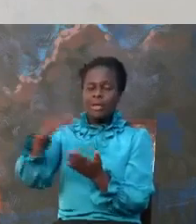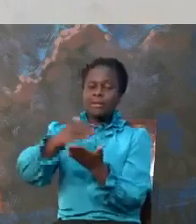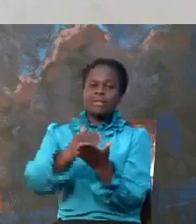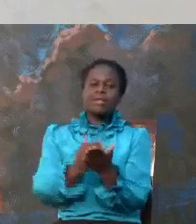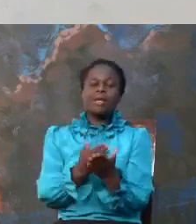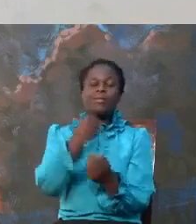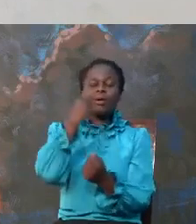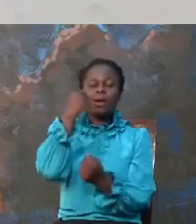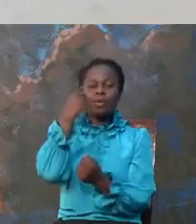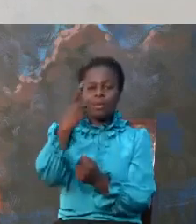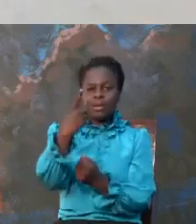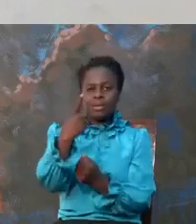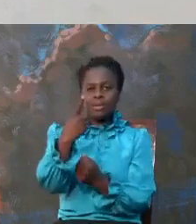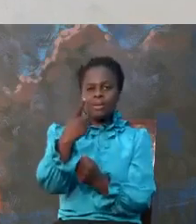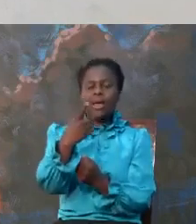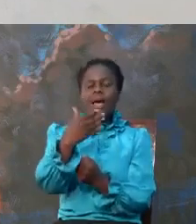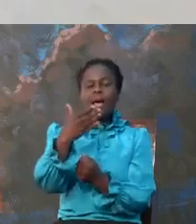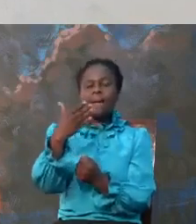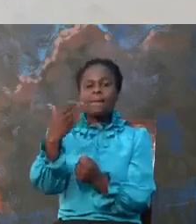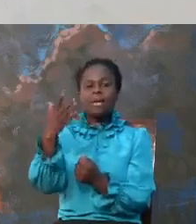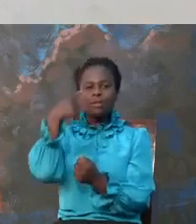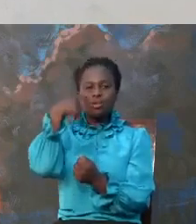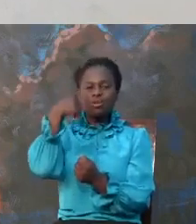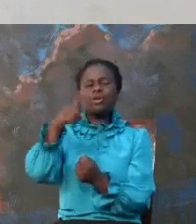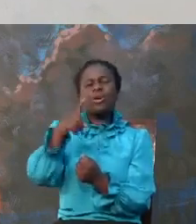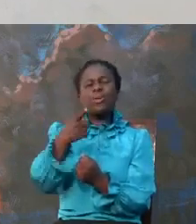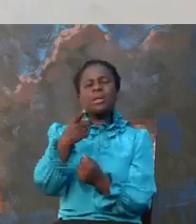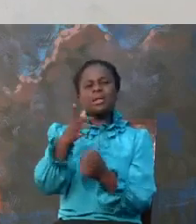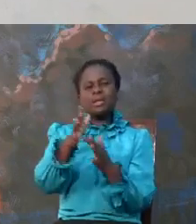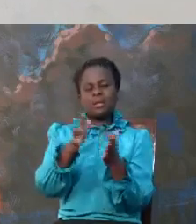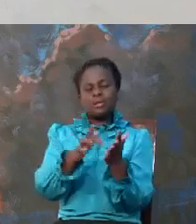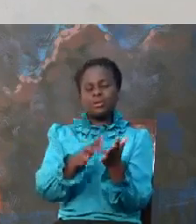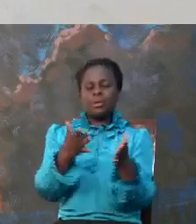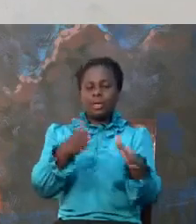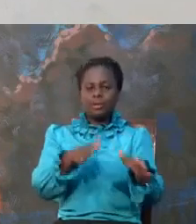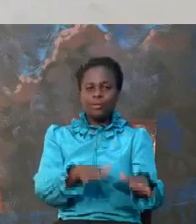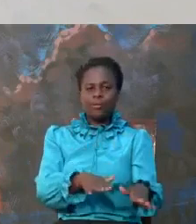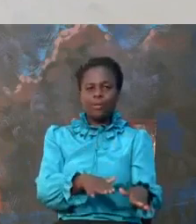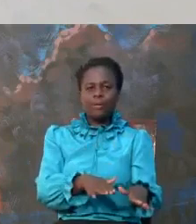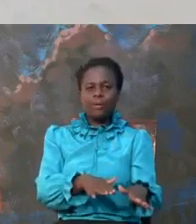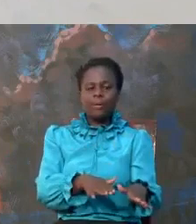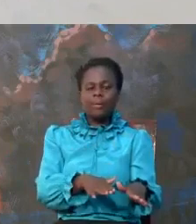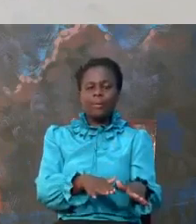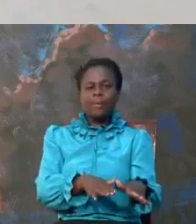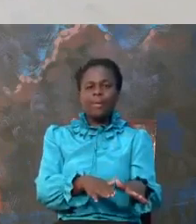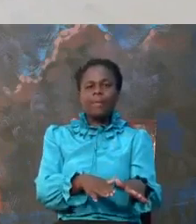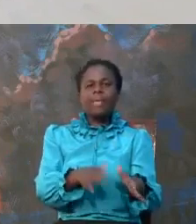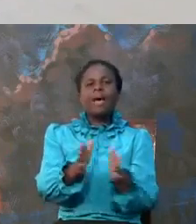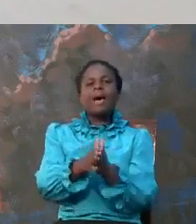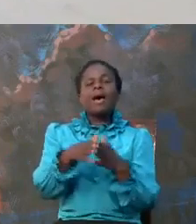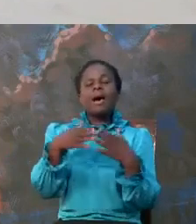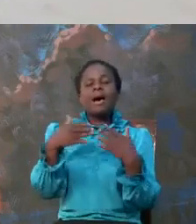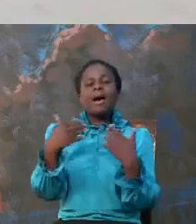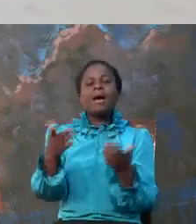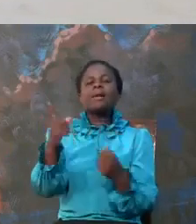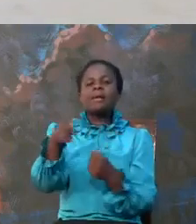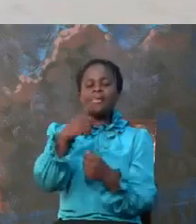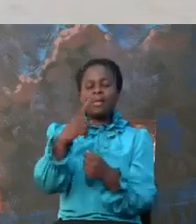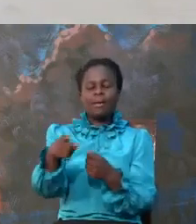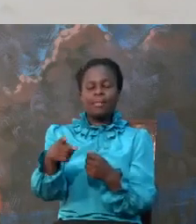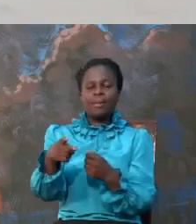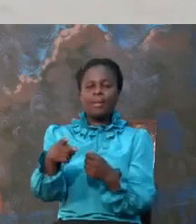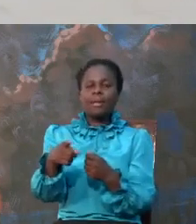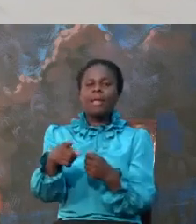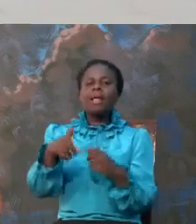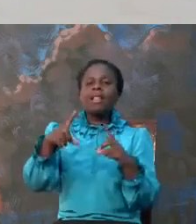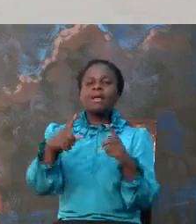kwanza, ambacho tuliona kwa nini Yesu alikufa, hana dhambi, hakuna hila ndani yake,